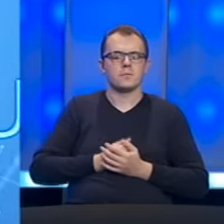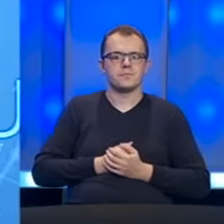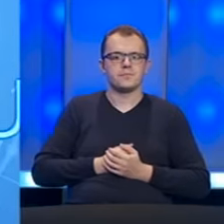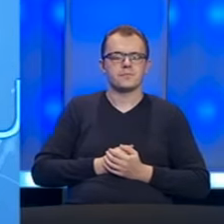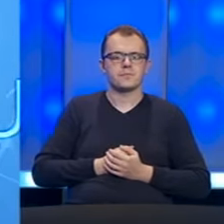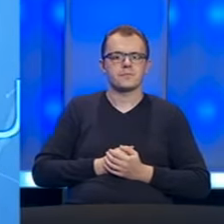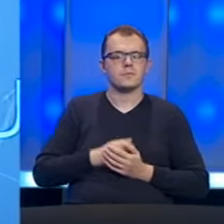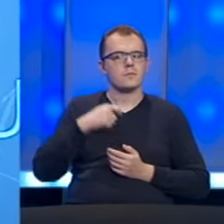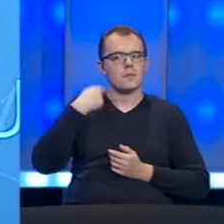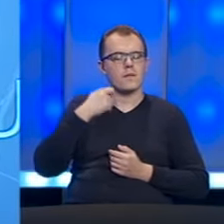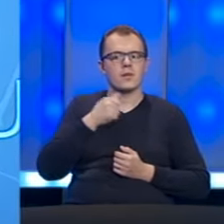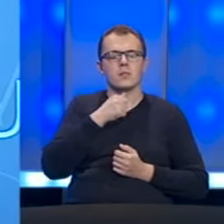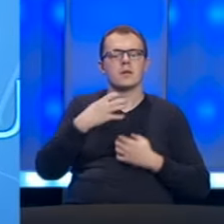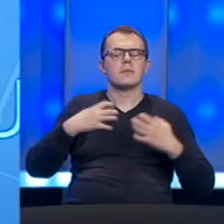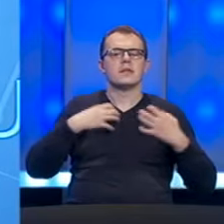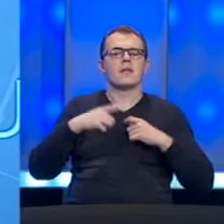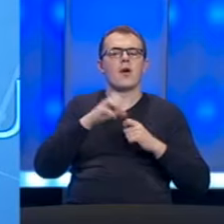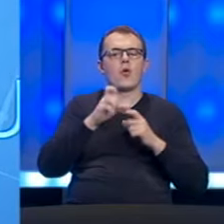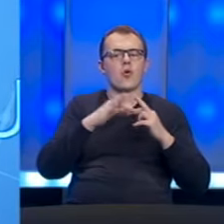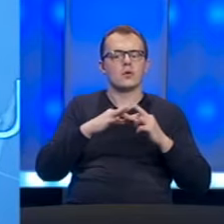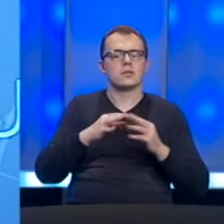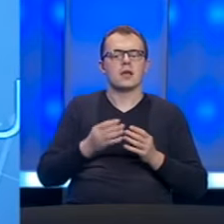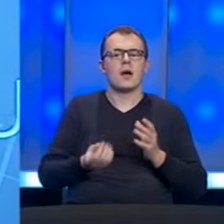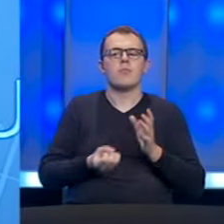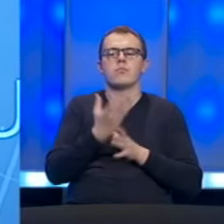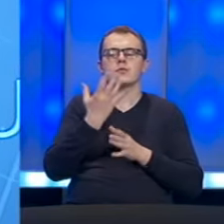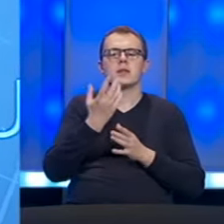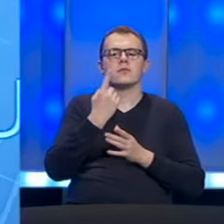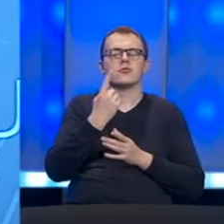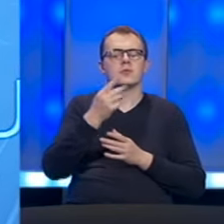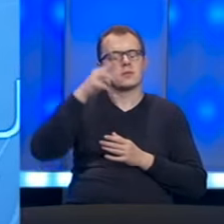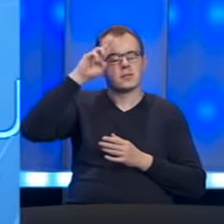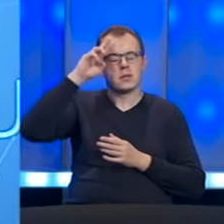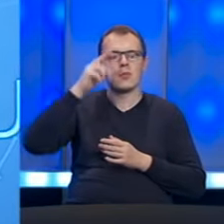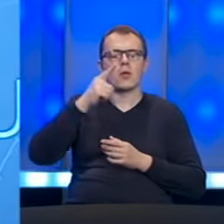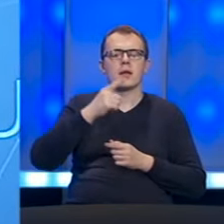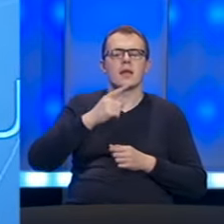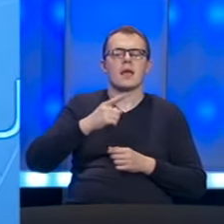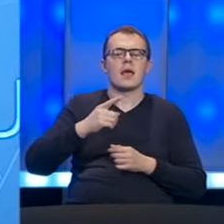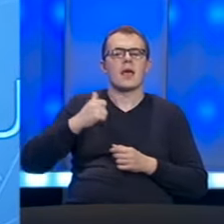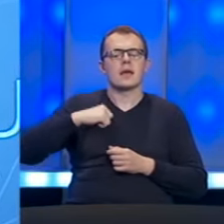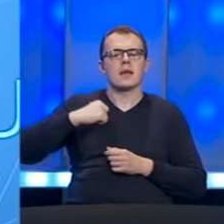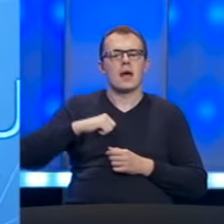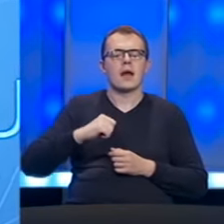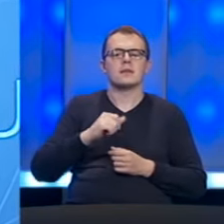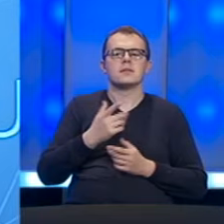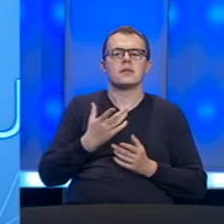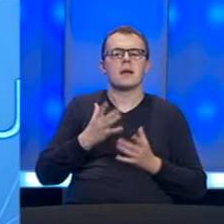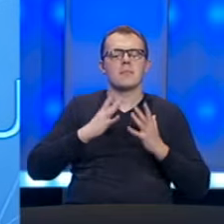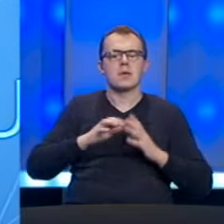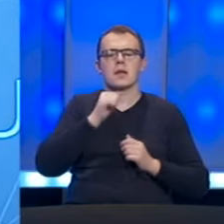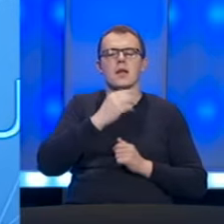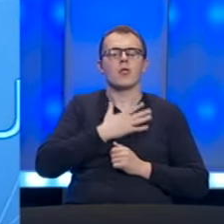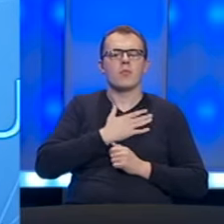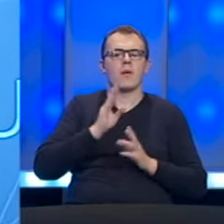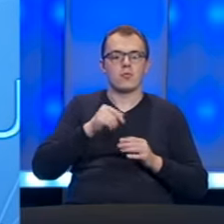Film i predstava KOS-a postali su simbol jedne generacije sa parolom mir i ljubav. Možemo li danas u